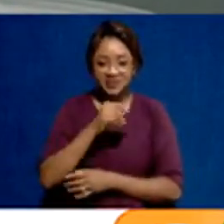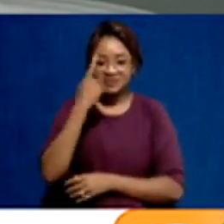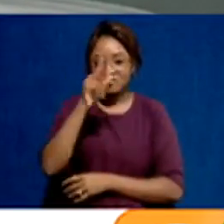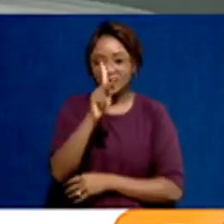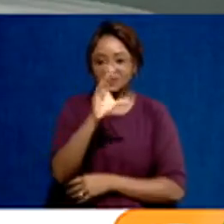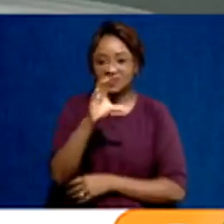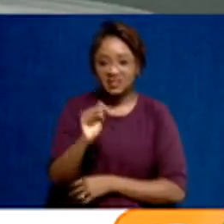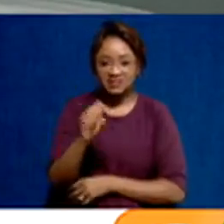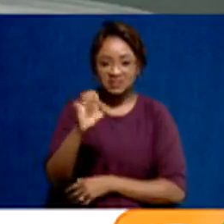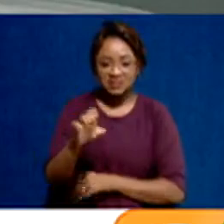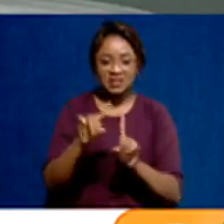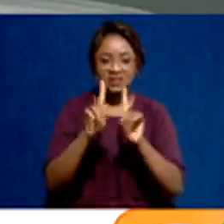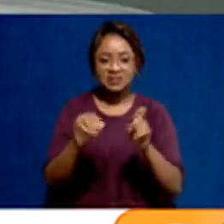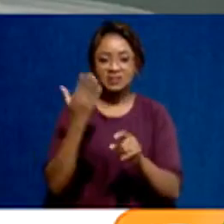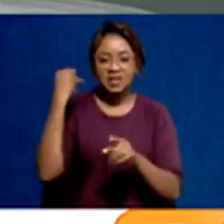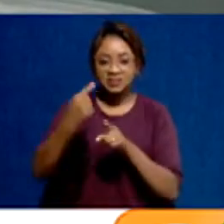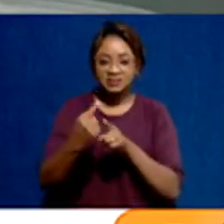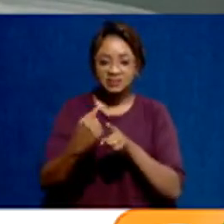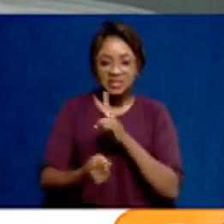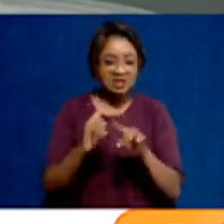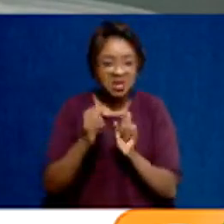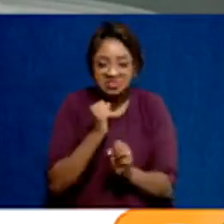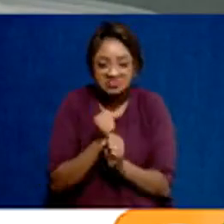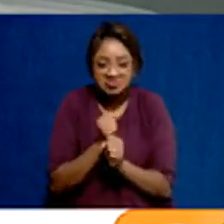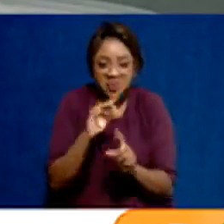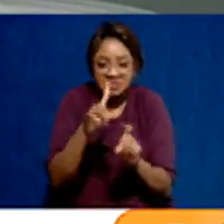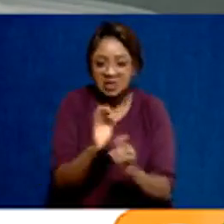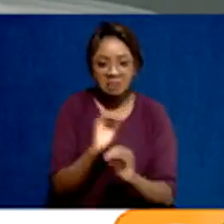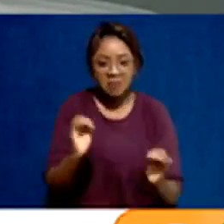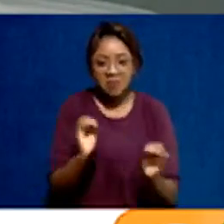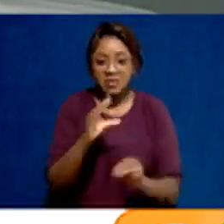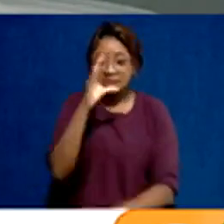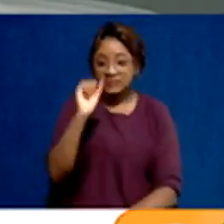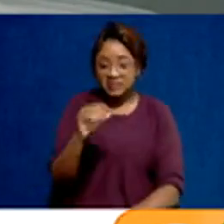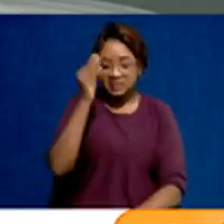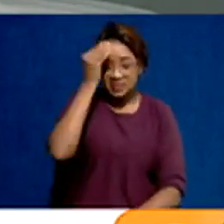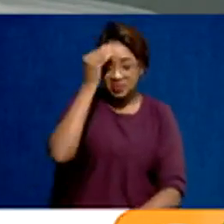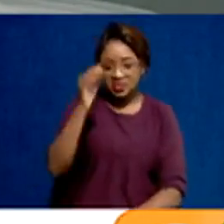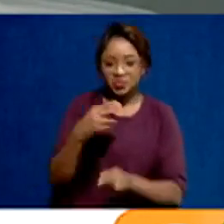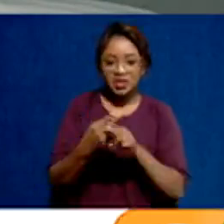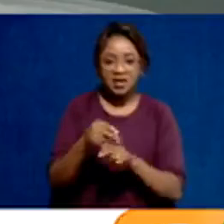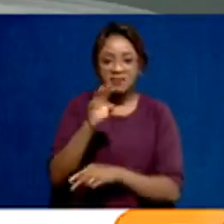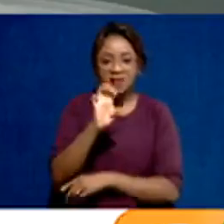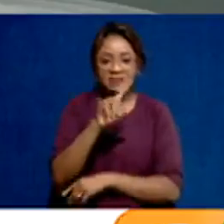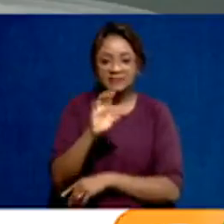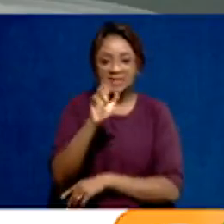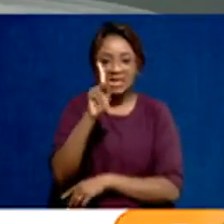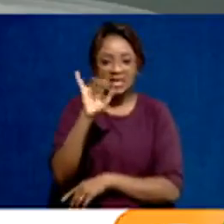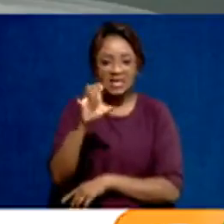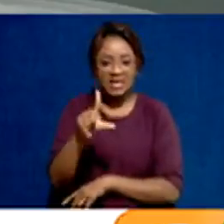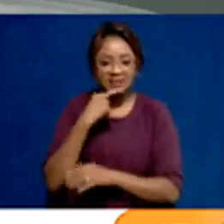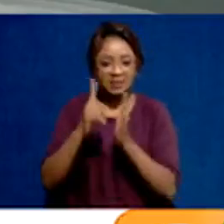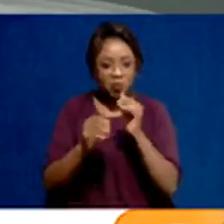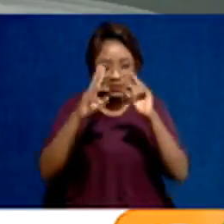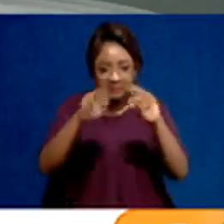wa KCSE mwaka jana lakini hawakufanya mtihani huo. Waziri wa Elimu Ezekiel Machogu ameagiza uchunguzi kufanywa huku